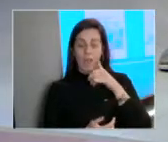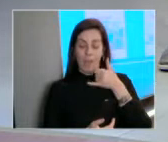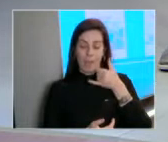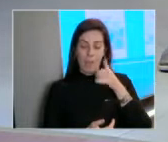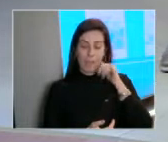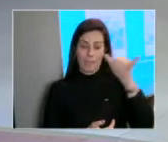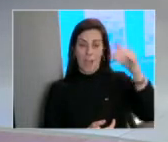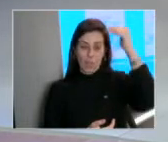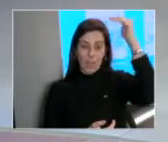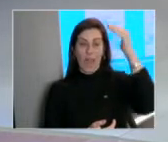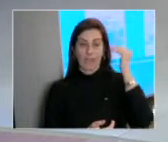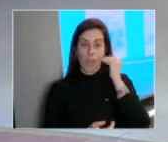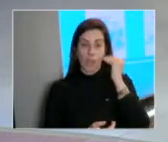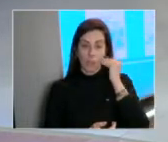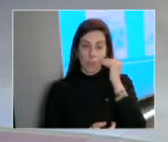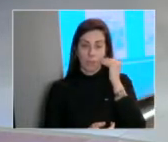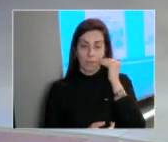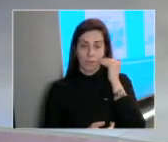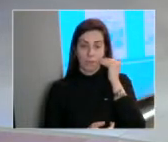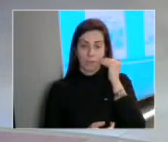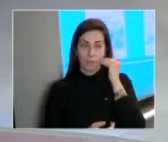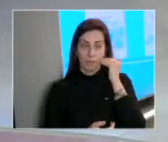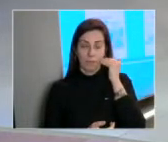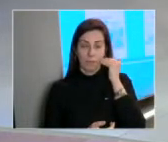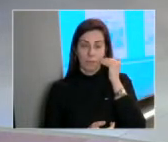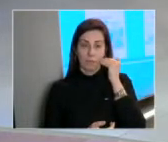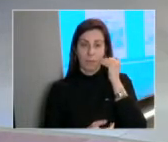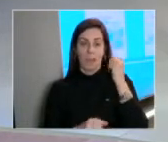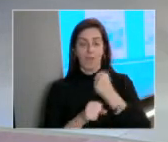גנץ לארצות הברית. אז